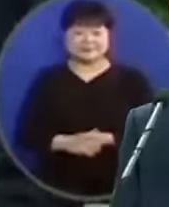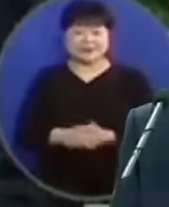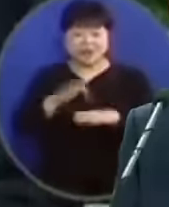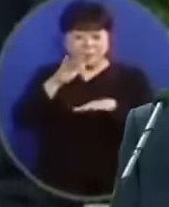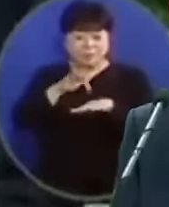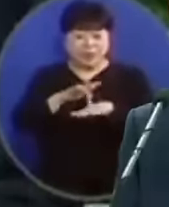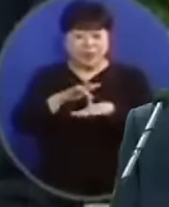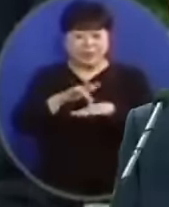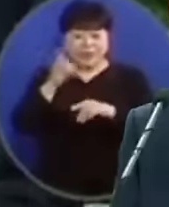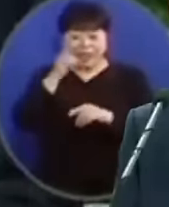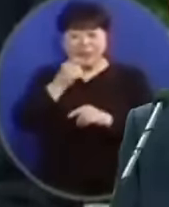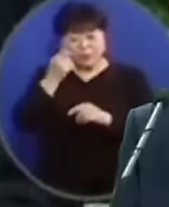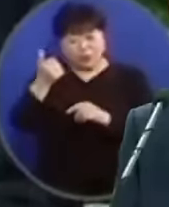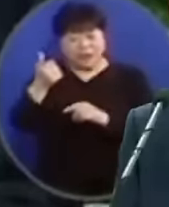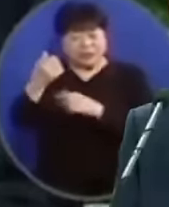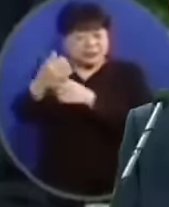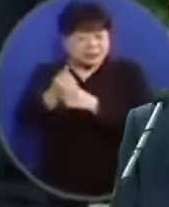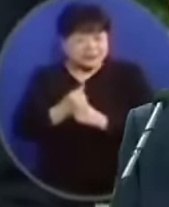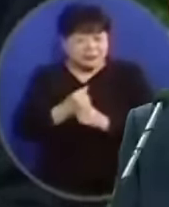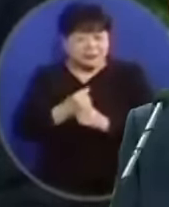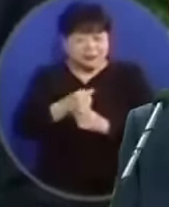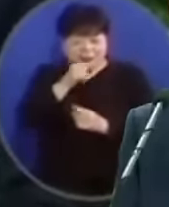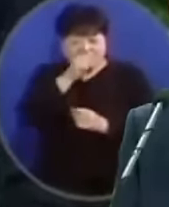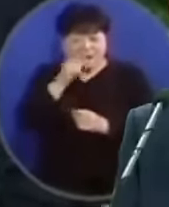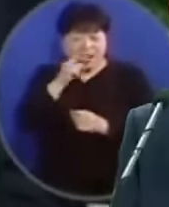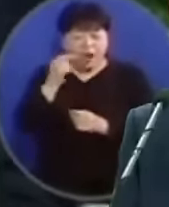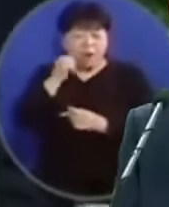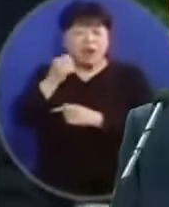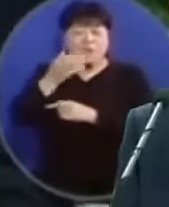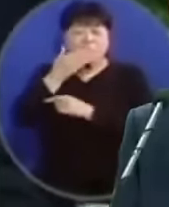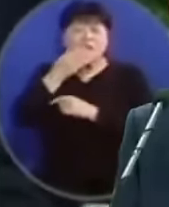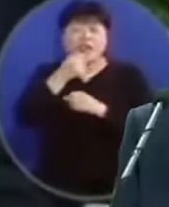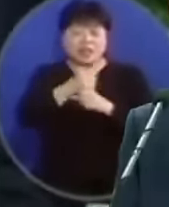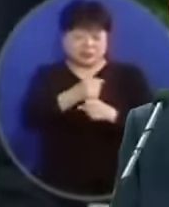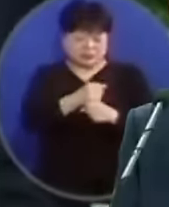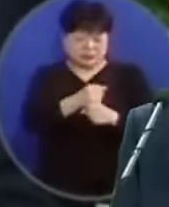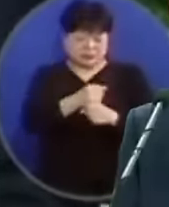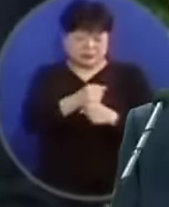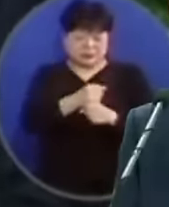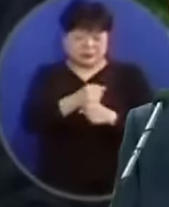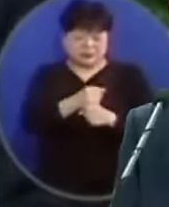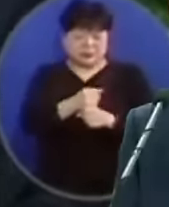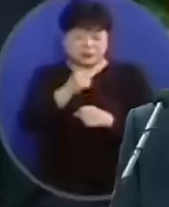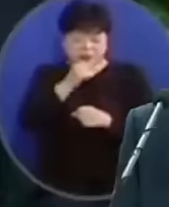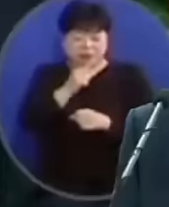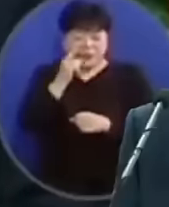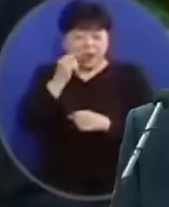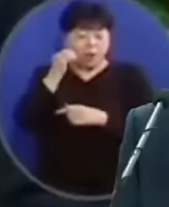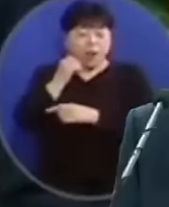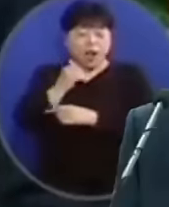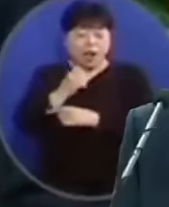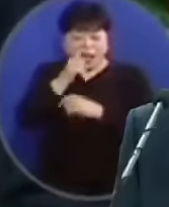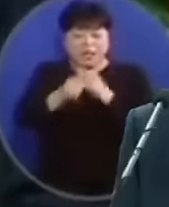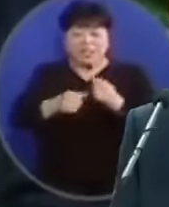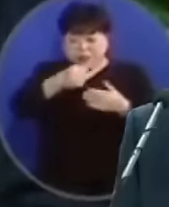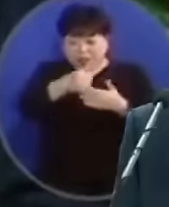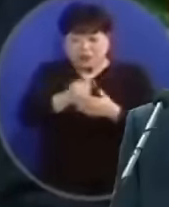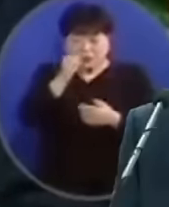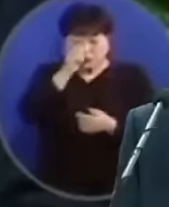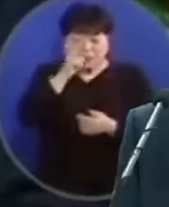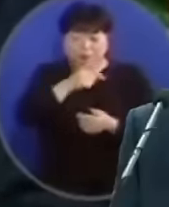마귀가 우리를 악한 꾀에 사로잡는 것은 선악과를 따먹게 하는 것입니다. 선악과라는 것은 하나님이 좋다 나쁘다를 결정하는